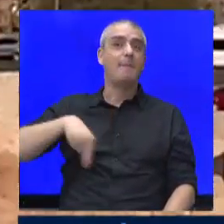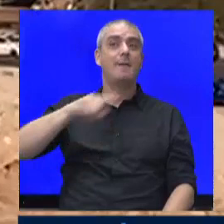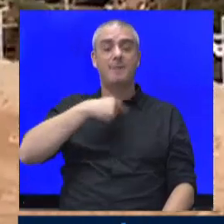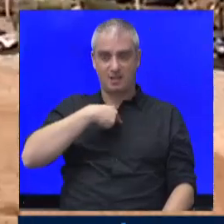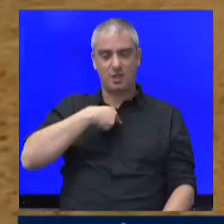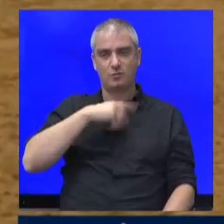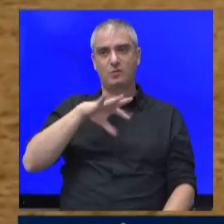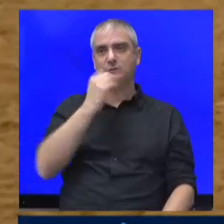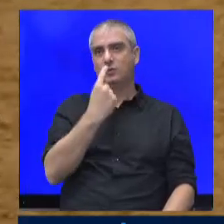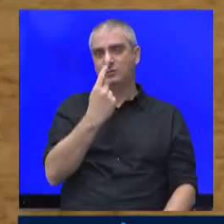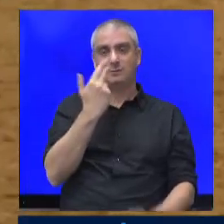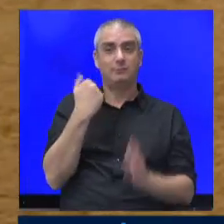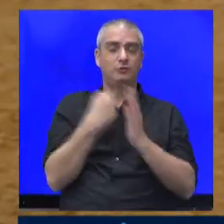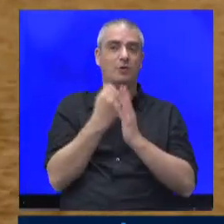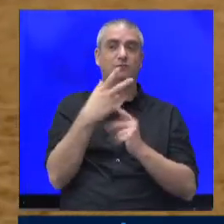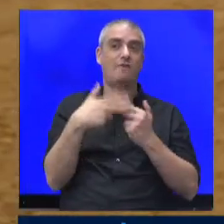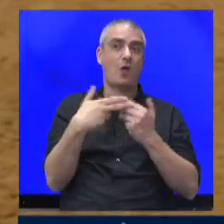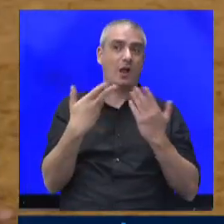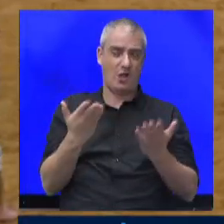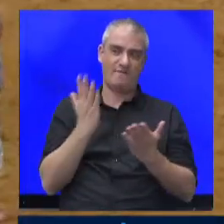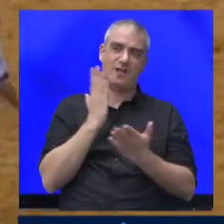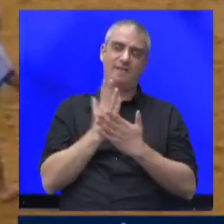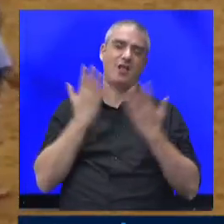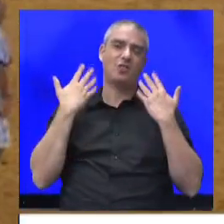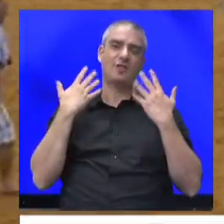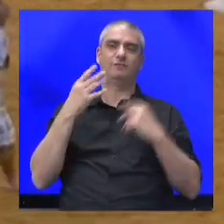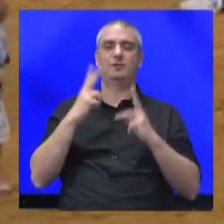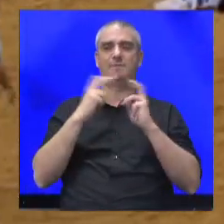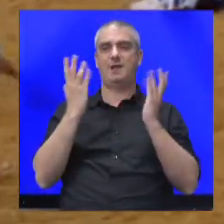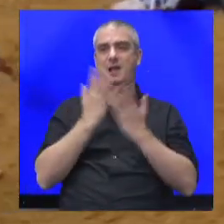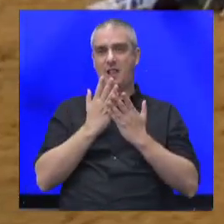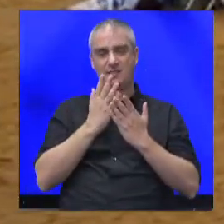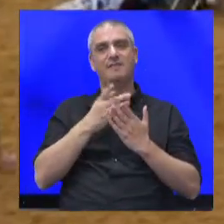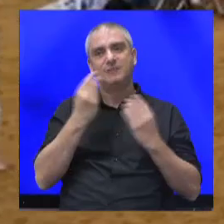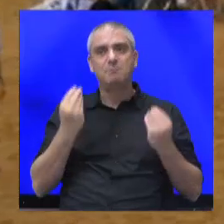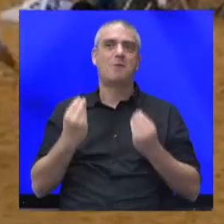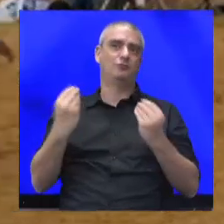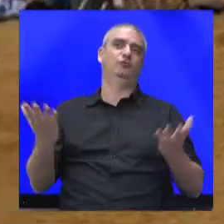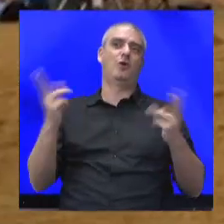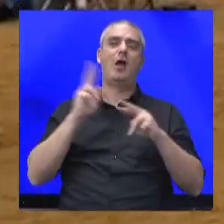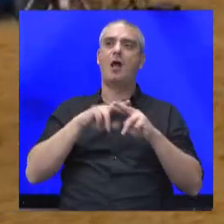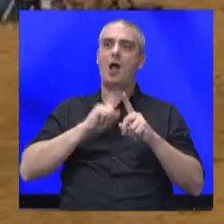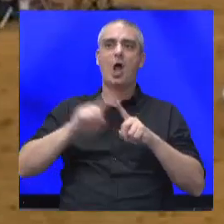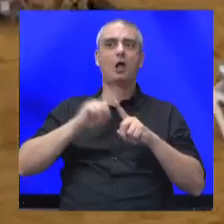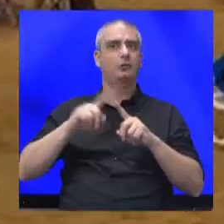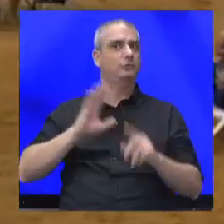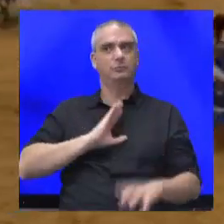השבוע הקרוב, כבר נופשים בעיר, וגם זה משהו אחרי חודשים אינסופיים של השבתה.